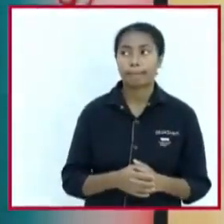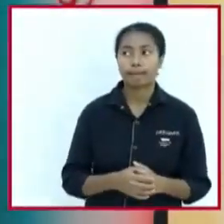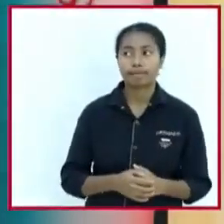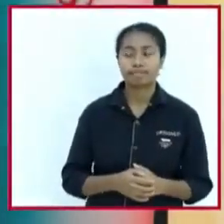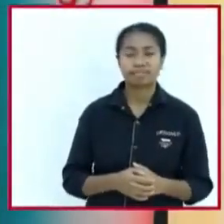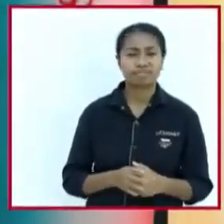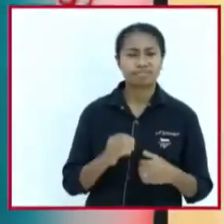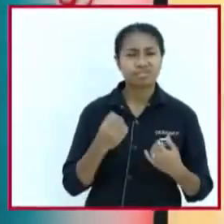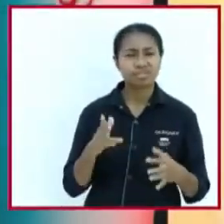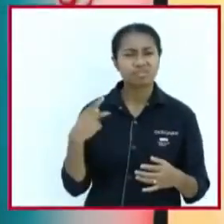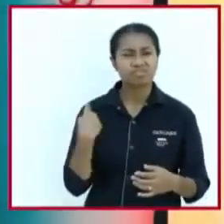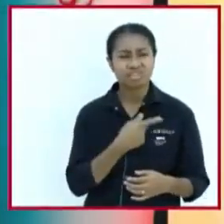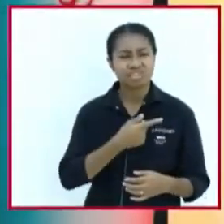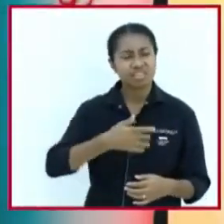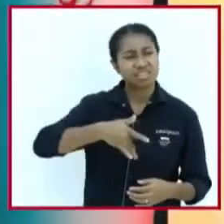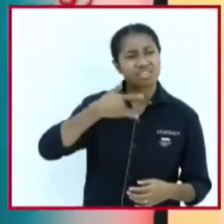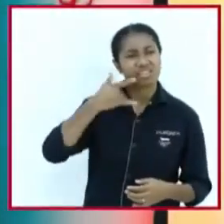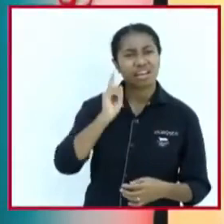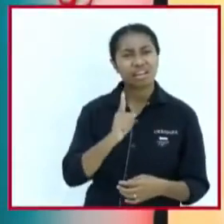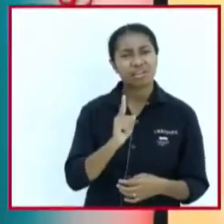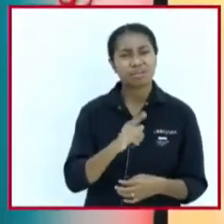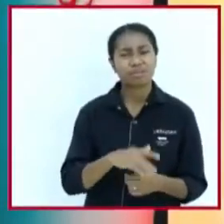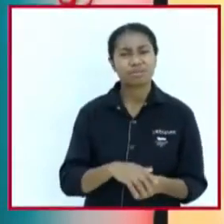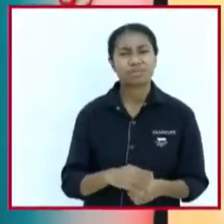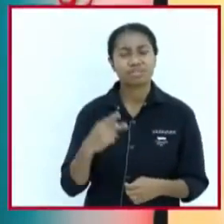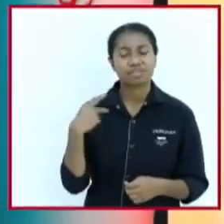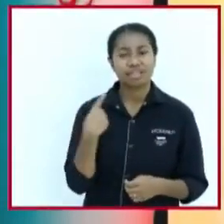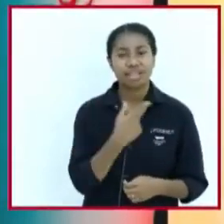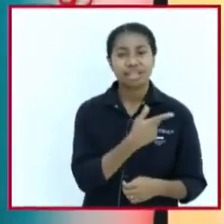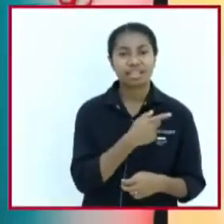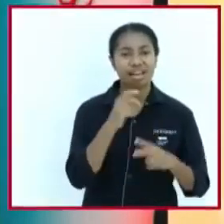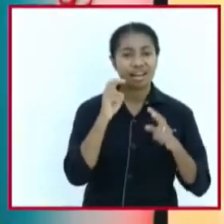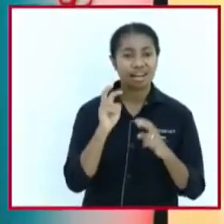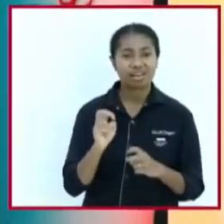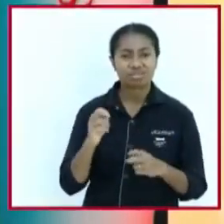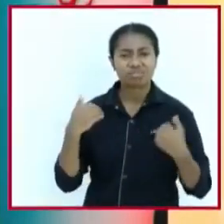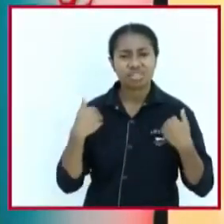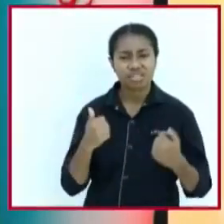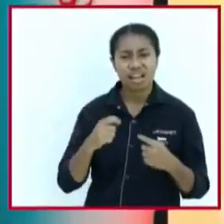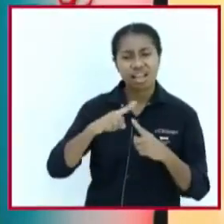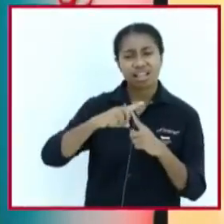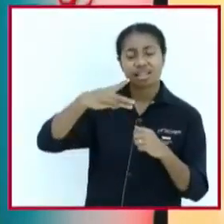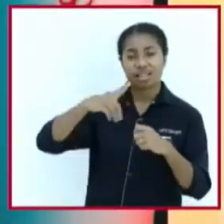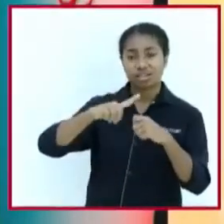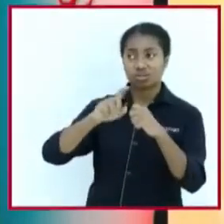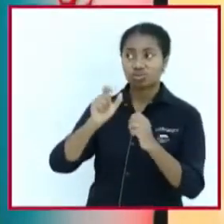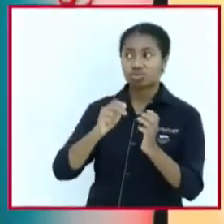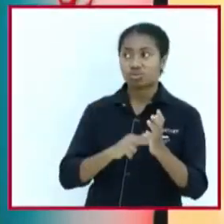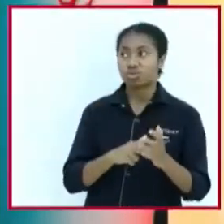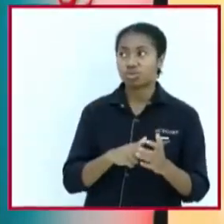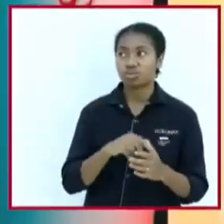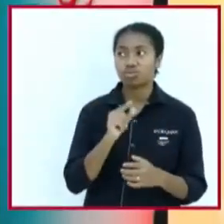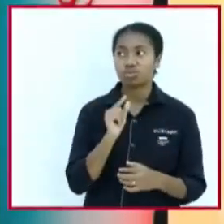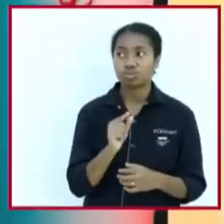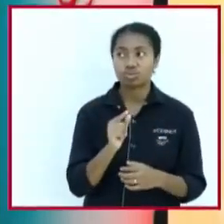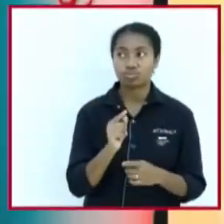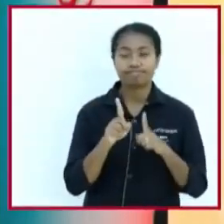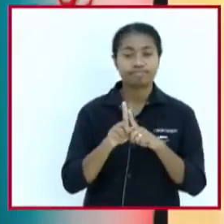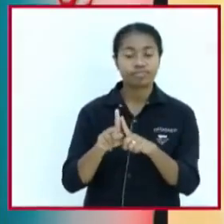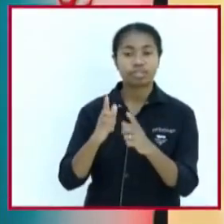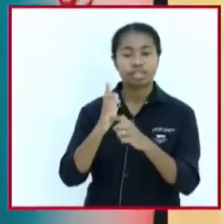Hai kalau kita sabar itu Ayo kita harus bertekun mengiringi sus Sampai